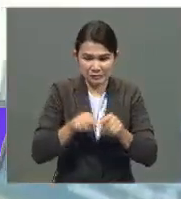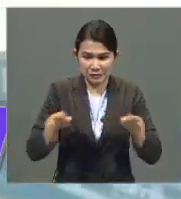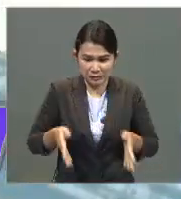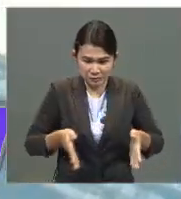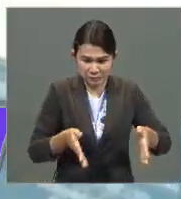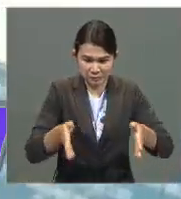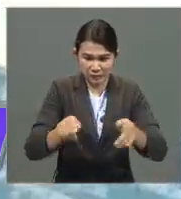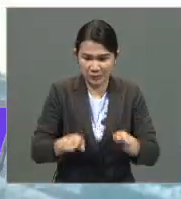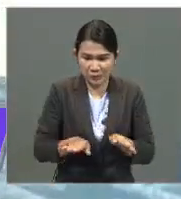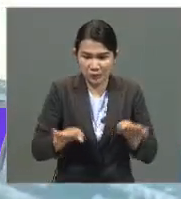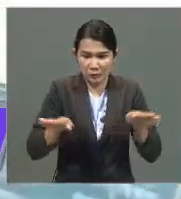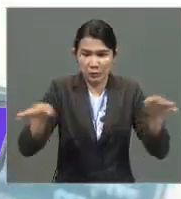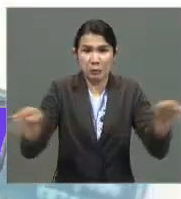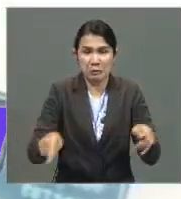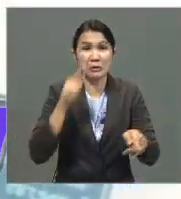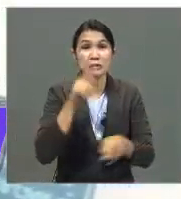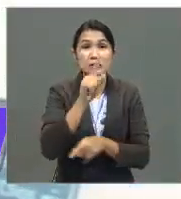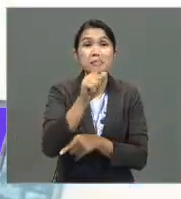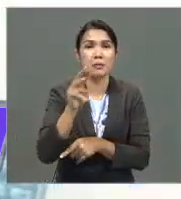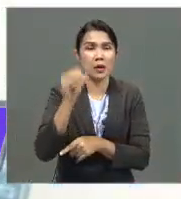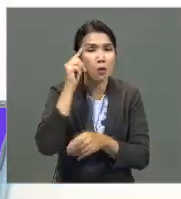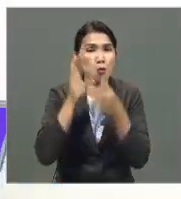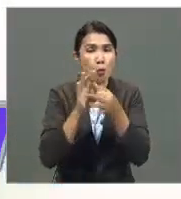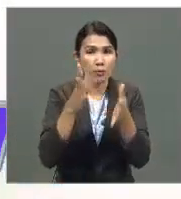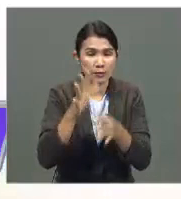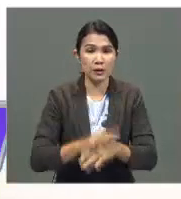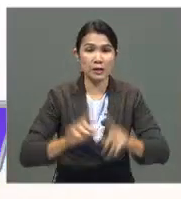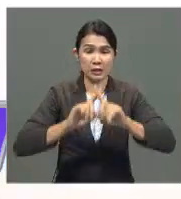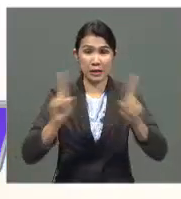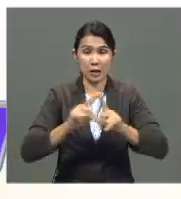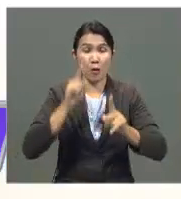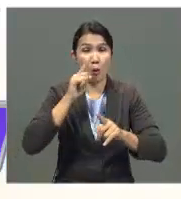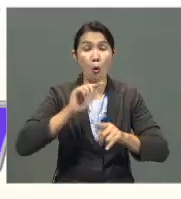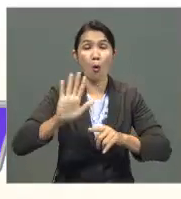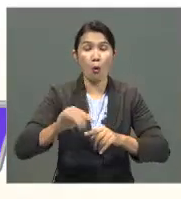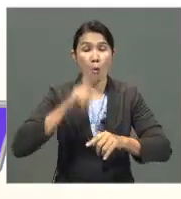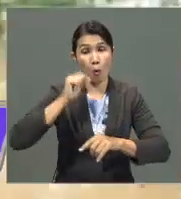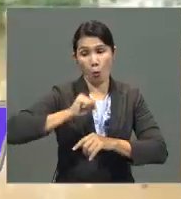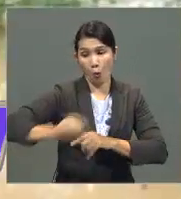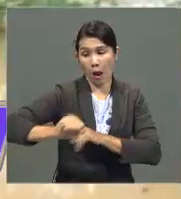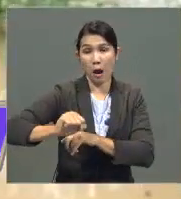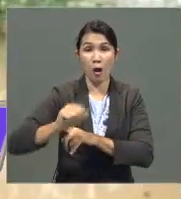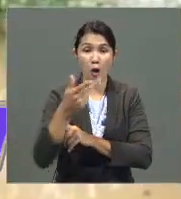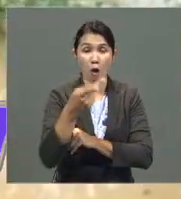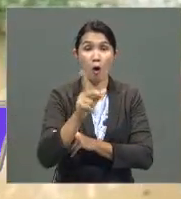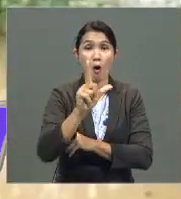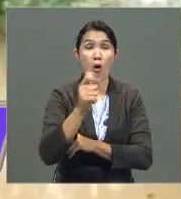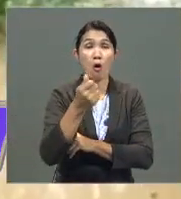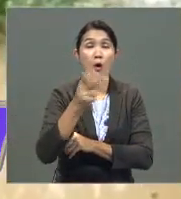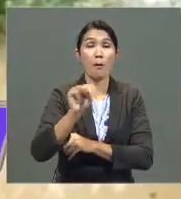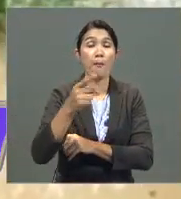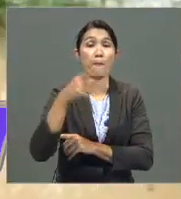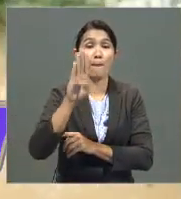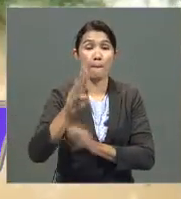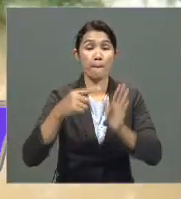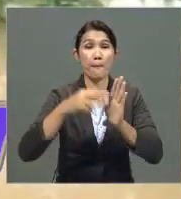1เมตรยังไม่น่าเป็นห่วงเท่าที่ควรครับและอีกจุดนึงครับในจุดที่ปีกฝั่งคว้าทางด้านของคลองบางแก้วอำเภอพรหมพิรามเข้าไปครับอำเภอ